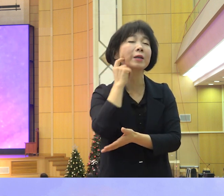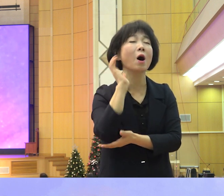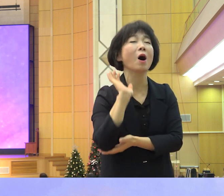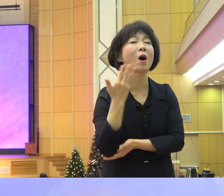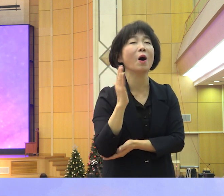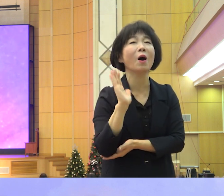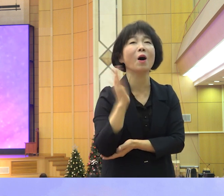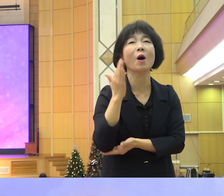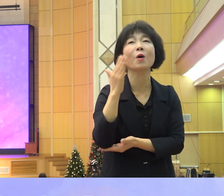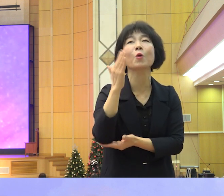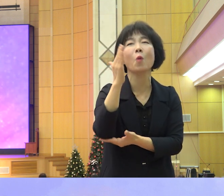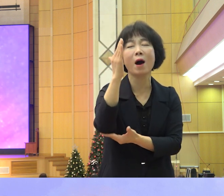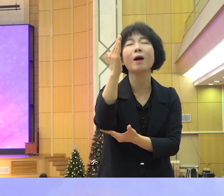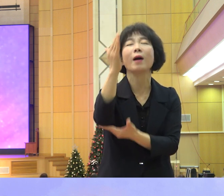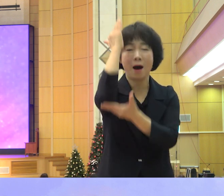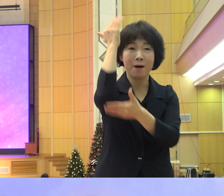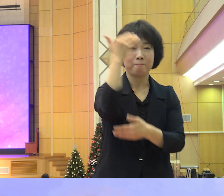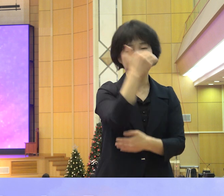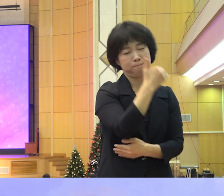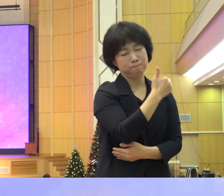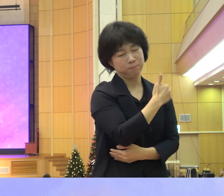주의 영광